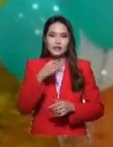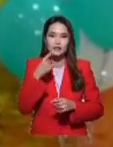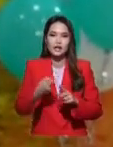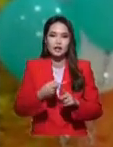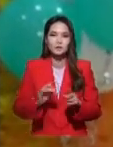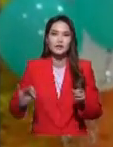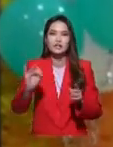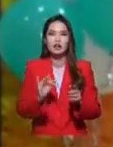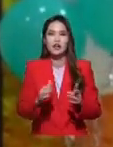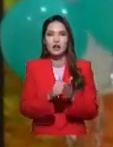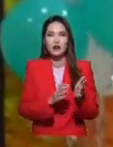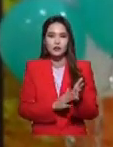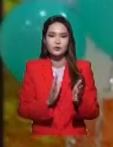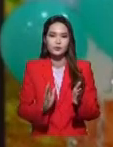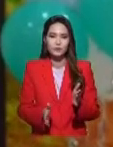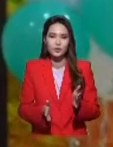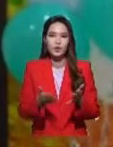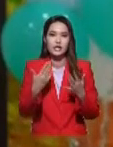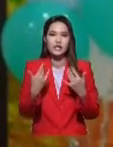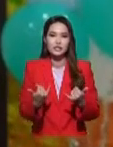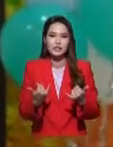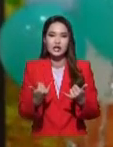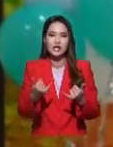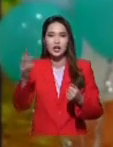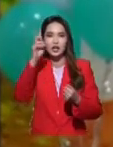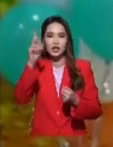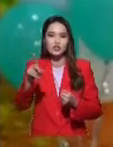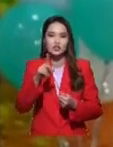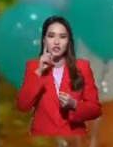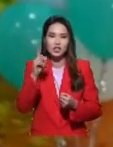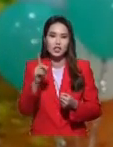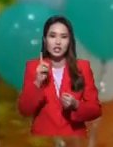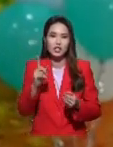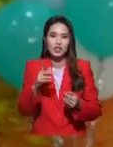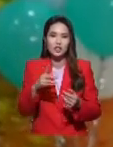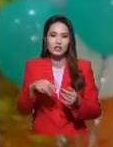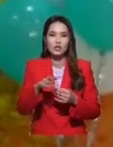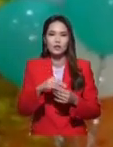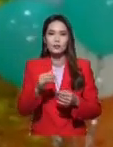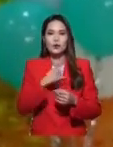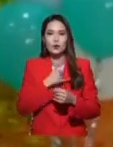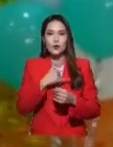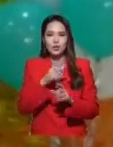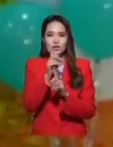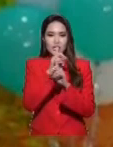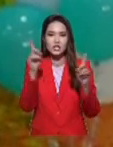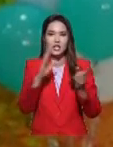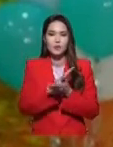тарихта қалары сөзсіз. Енді ең жас жерлесіміз, елімізге ерекше шаттық